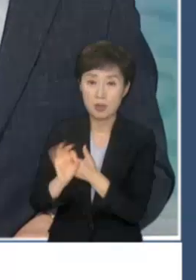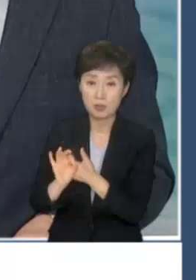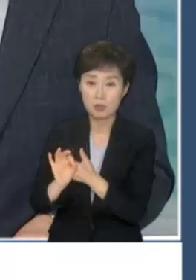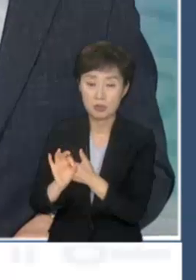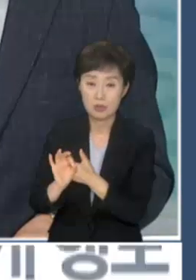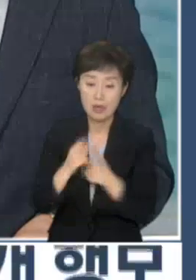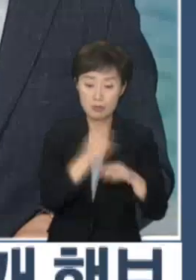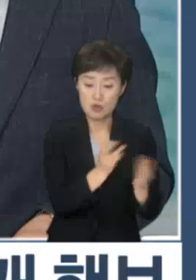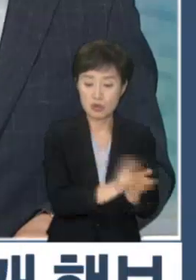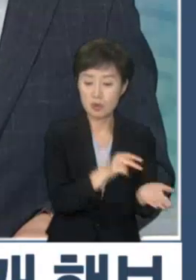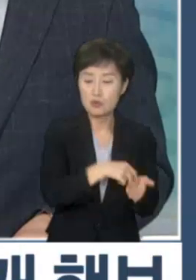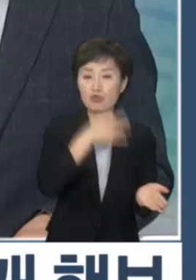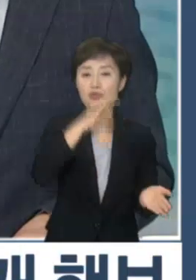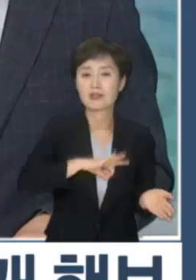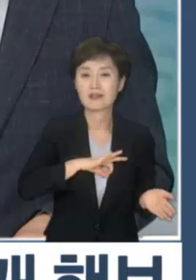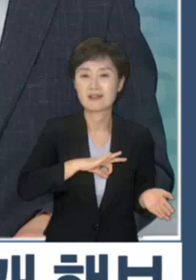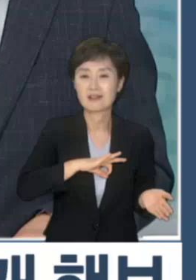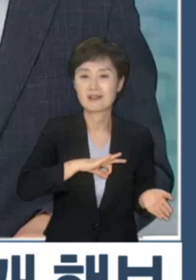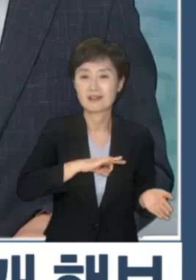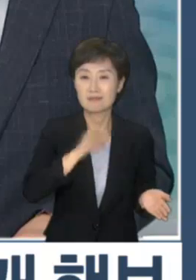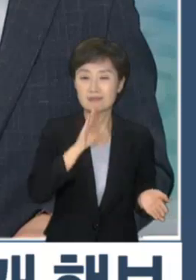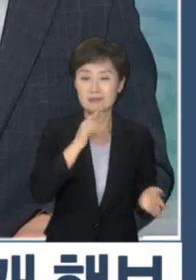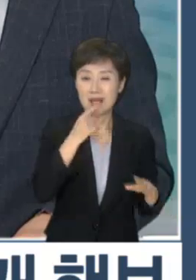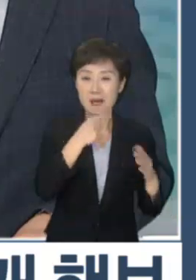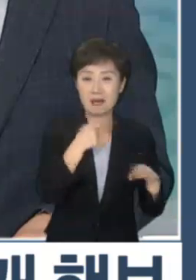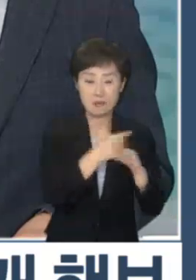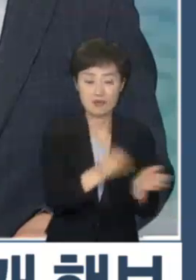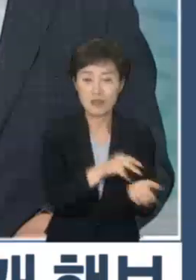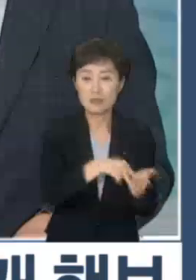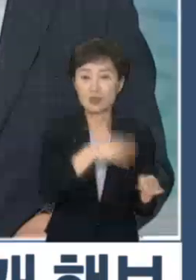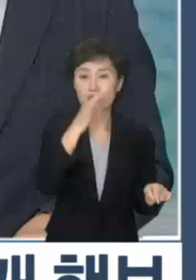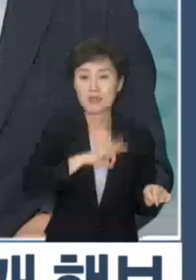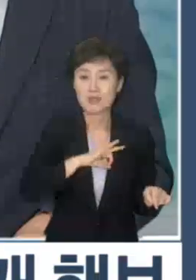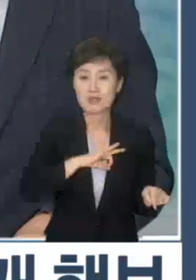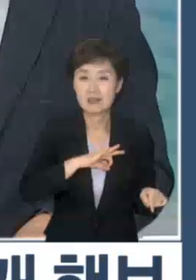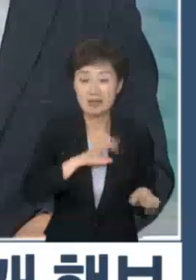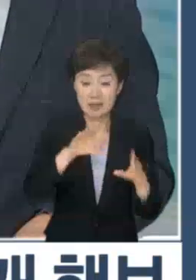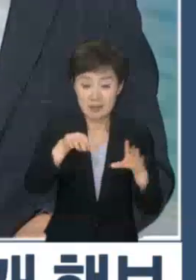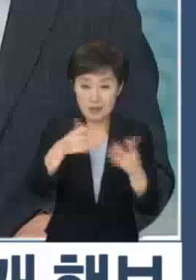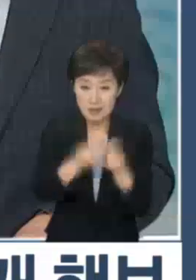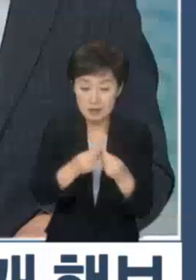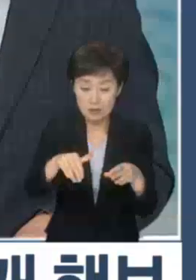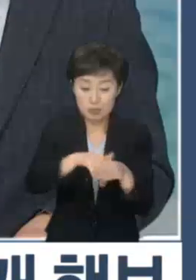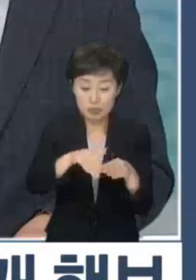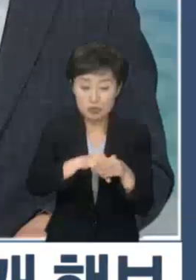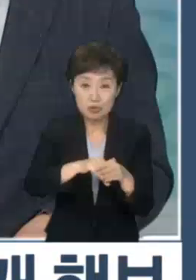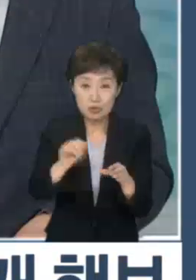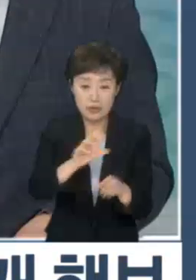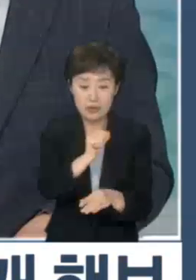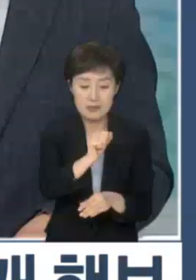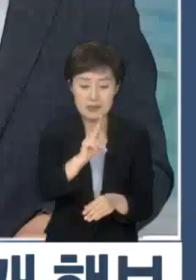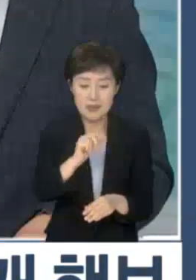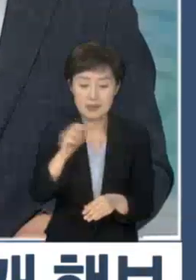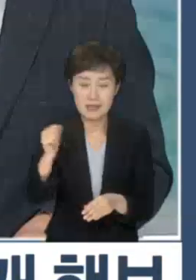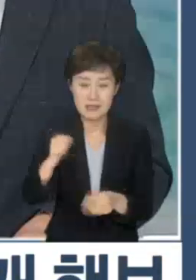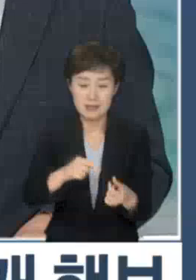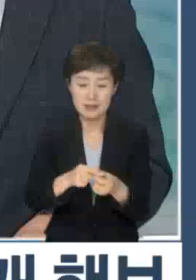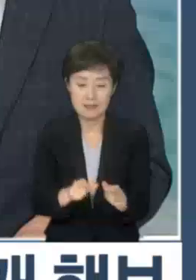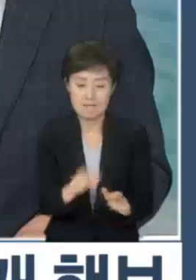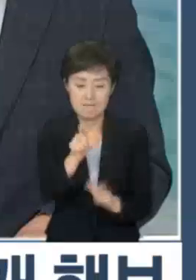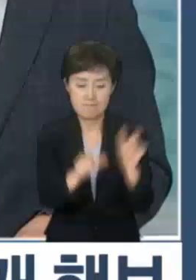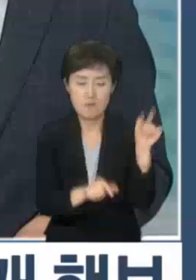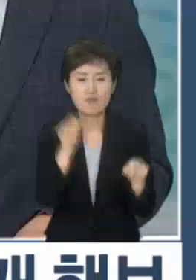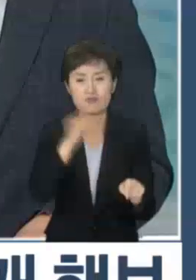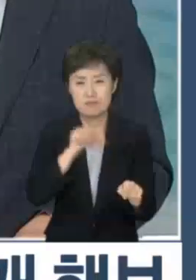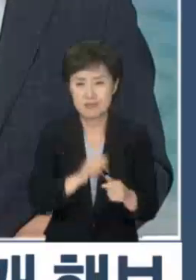봐요. 불리할 게 전혀 없어요. 문재인 대통령 같은 경우는 이제 SNS로 본인의 의견들을 말씀하시고